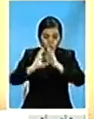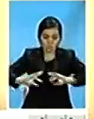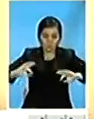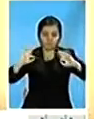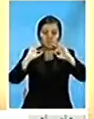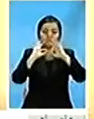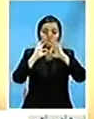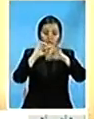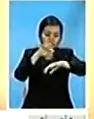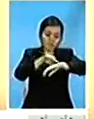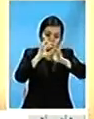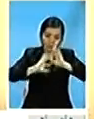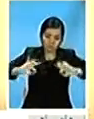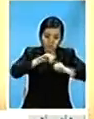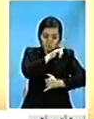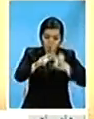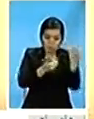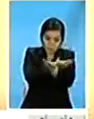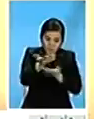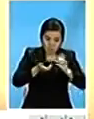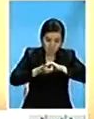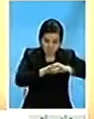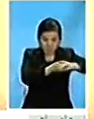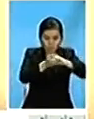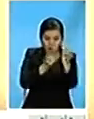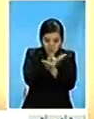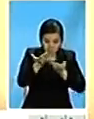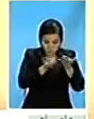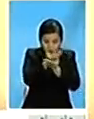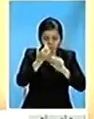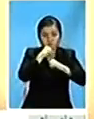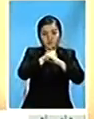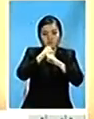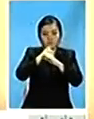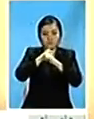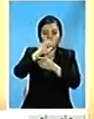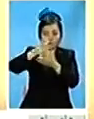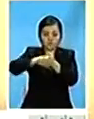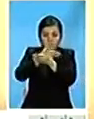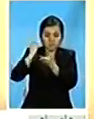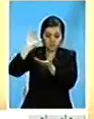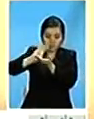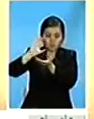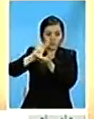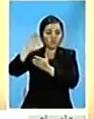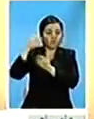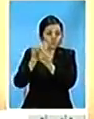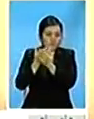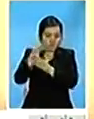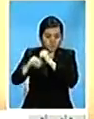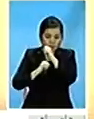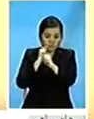คัญเสียสละเวลาและร่วมมือกันในการพิจารณาร่างพระราชบัญญัติงบประมาณรายจ่ายประจำปีงบประมาณพ.